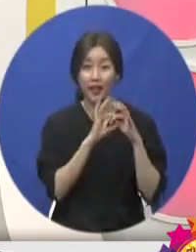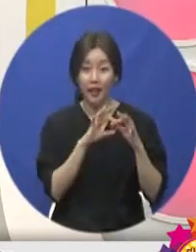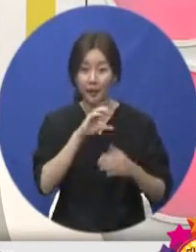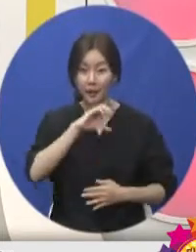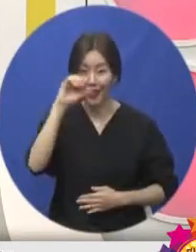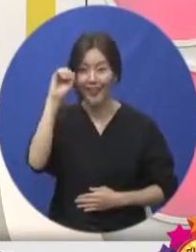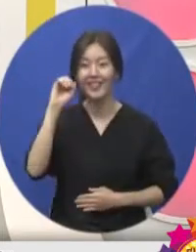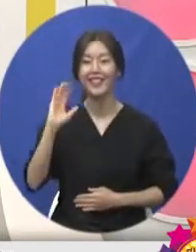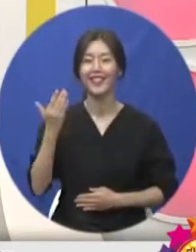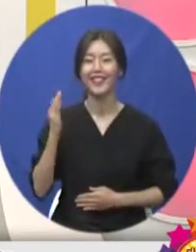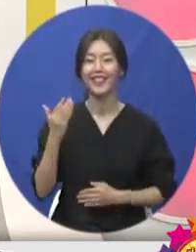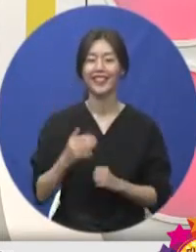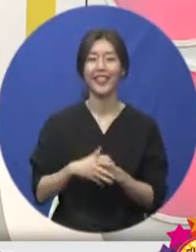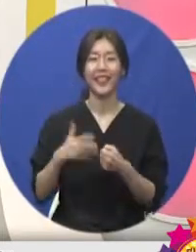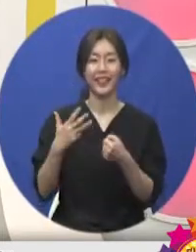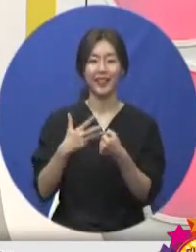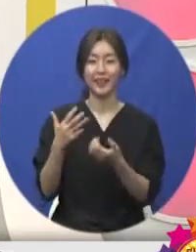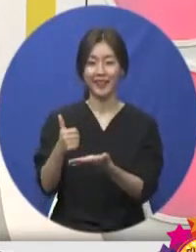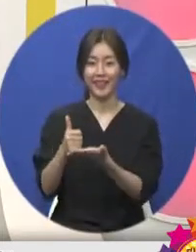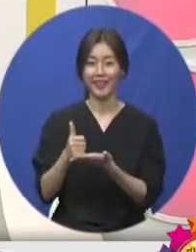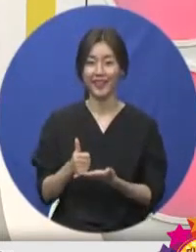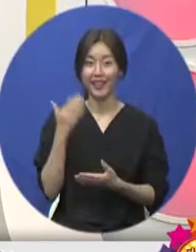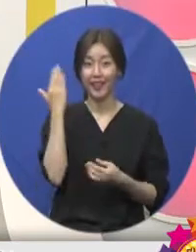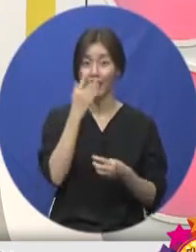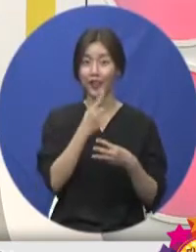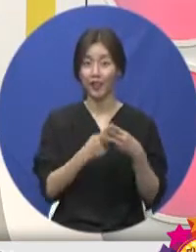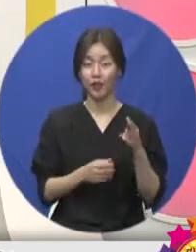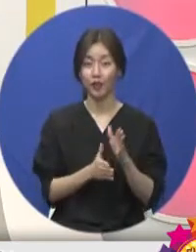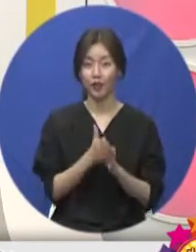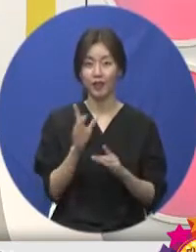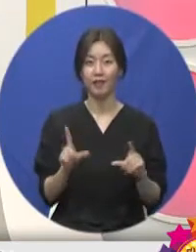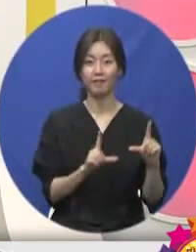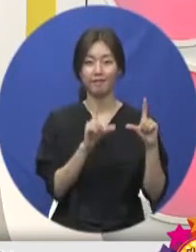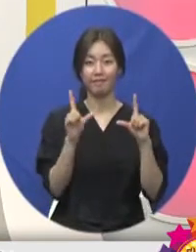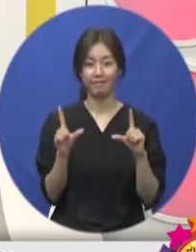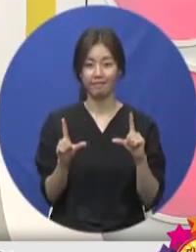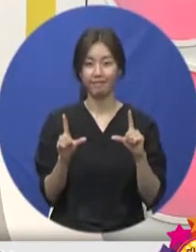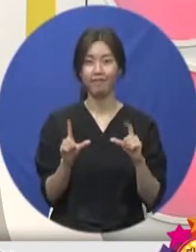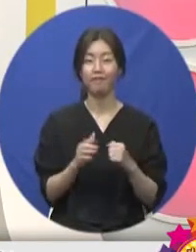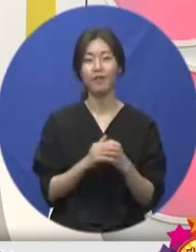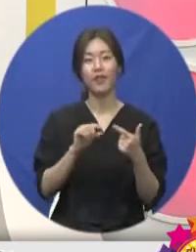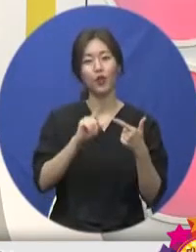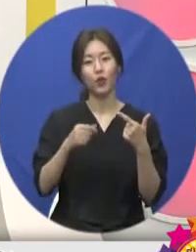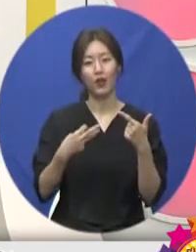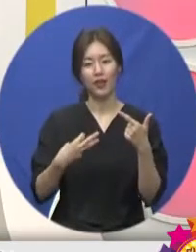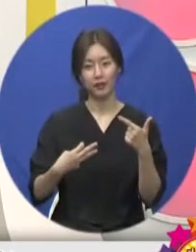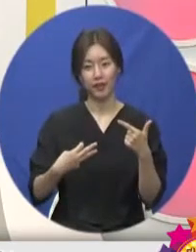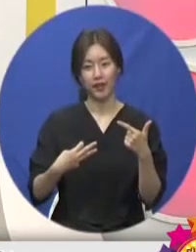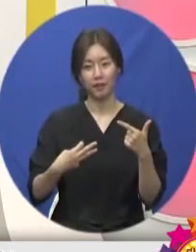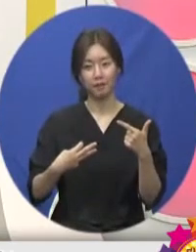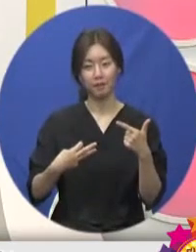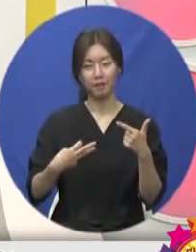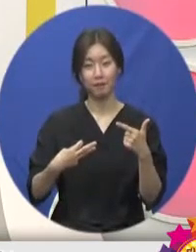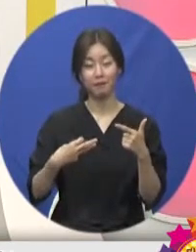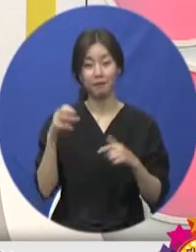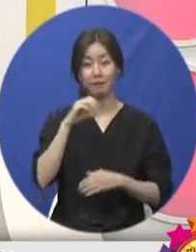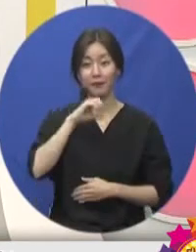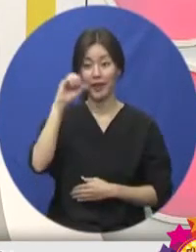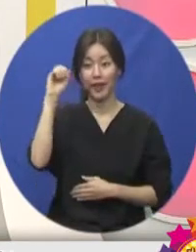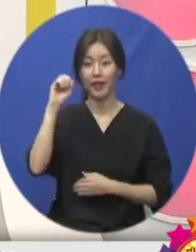어, 됐다고 합니다. 예. 여덟 번째 가볼까요? 여덟 번째요. 그러면 청주시에 6월 13일 날